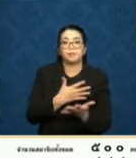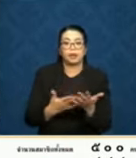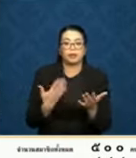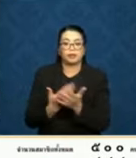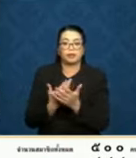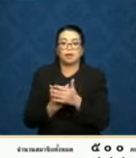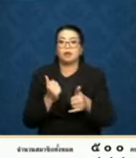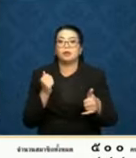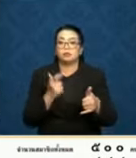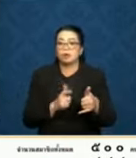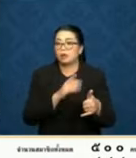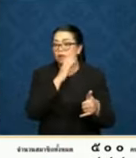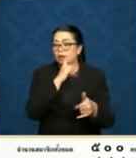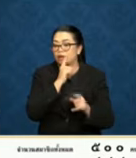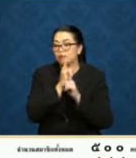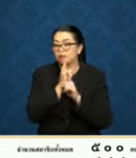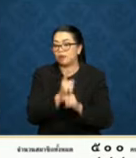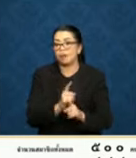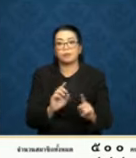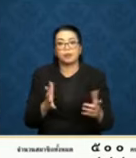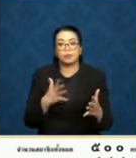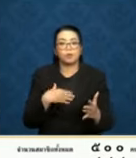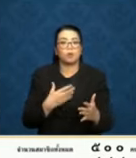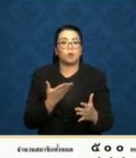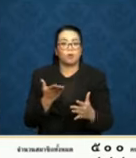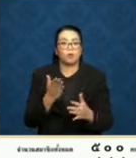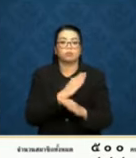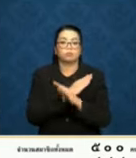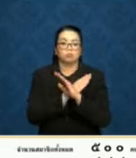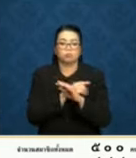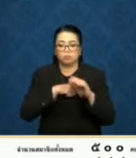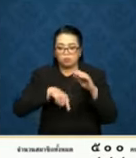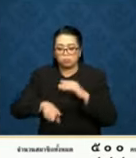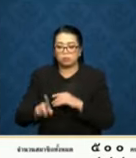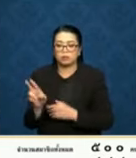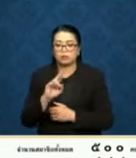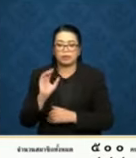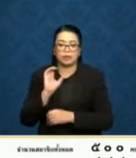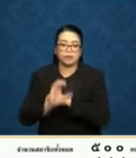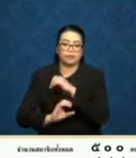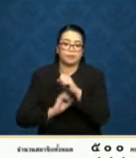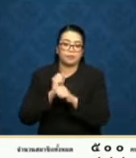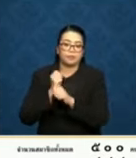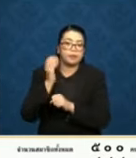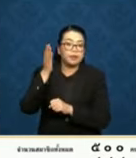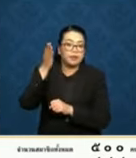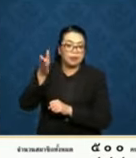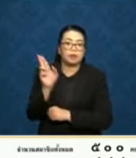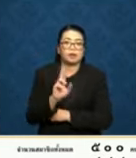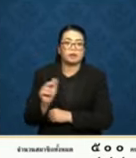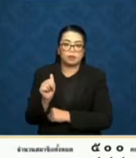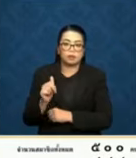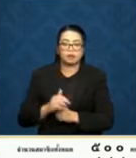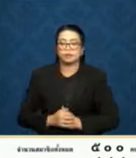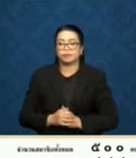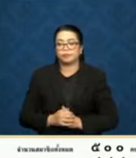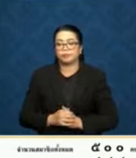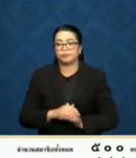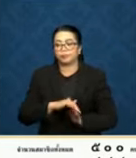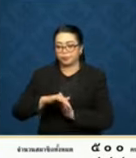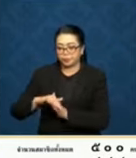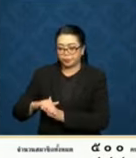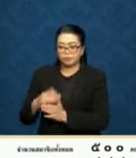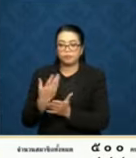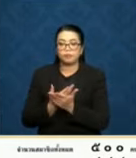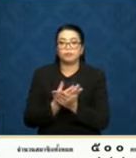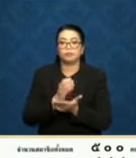้จายงประมาซึถ้าหากไม่เป็ไปตามนั้นเราจะขอกันเอาไ้เพื่อให้ใช้ในปงบประมาณต่อไปได้ในประเด็นต่อมา เคี่วกับเร